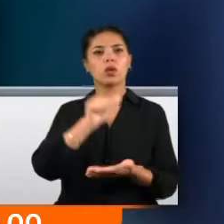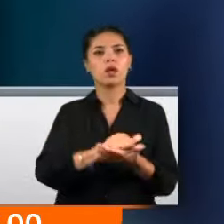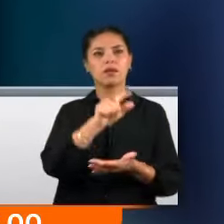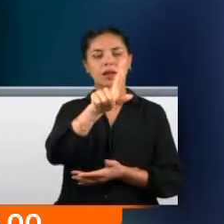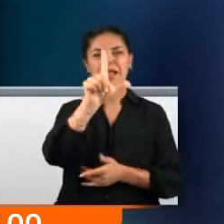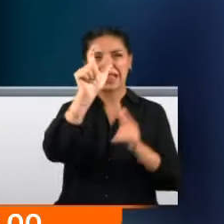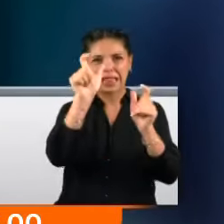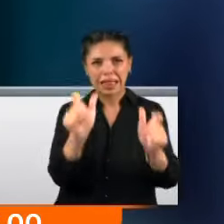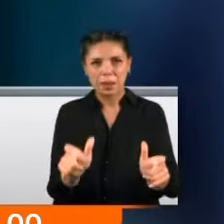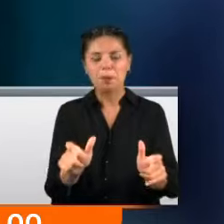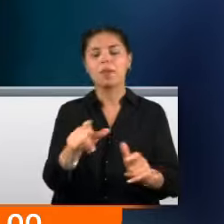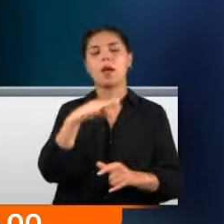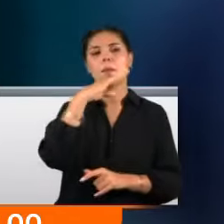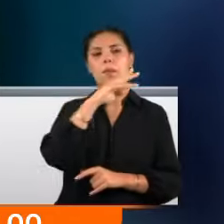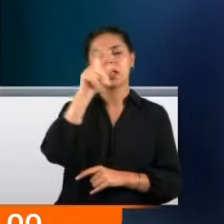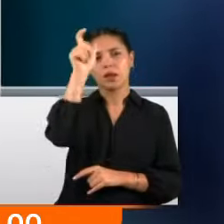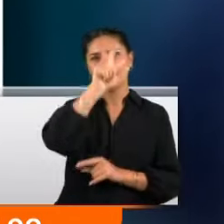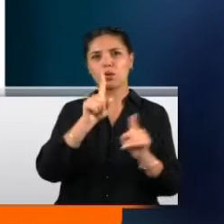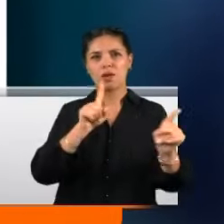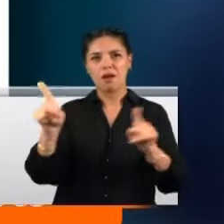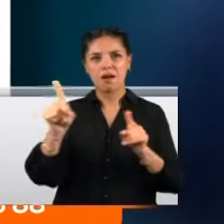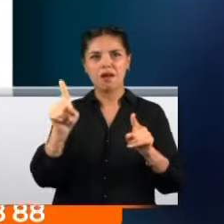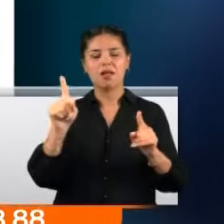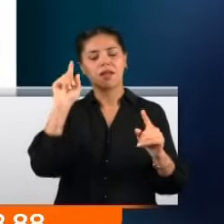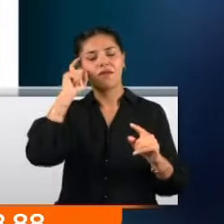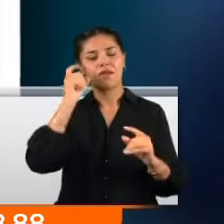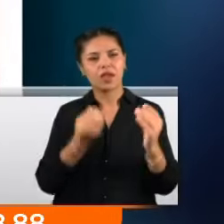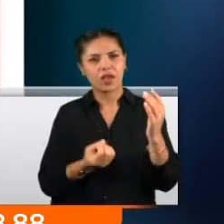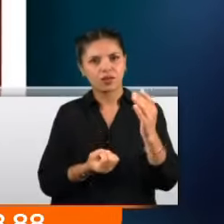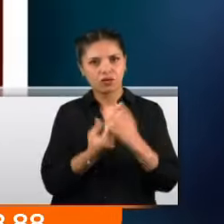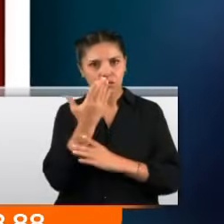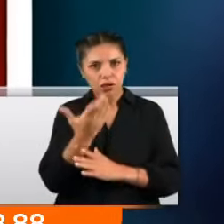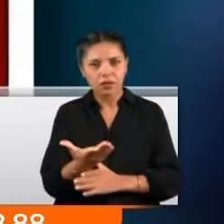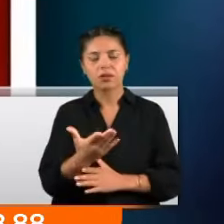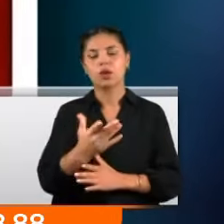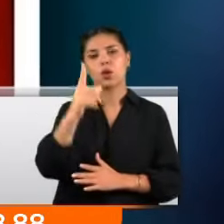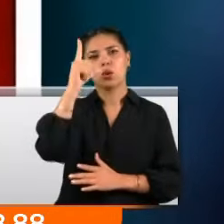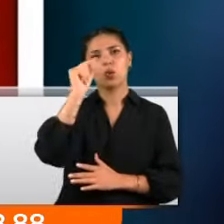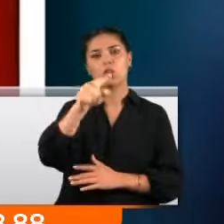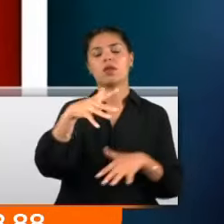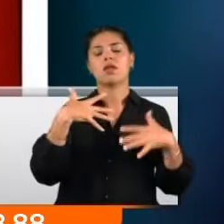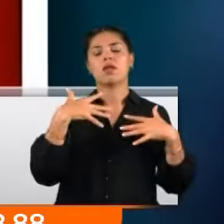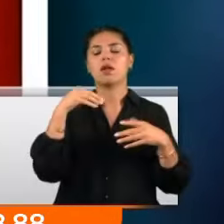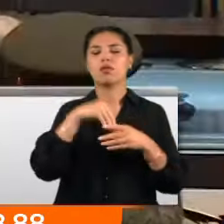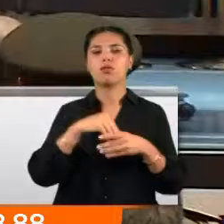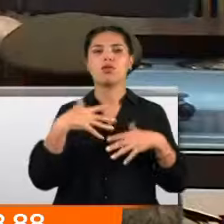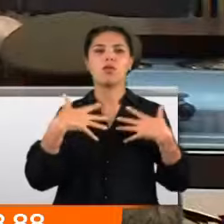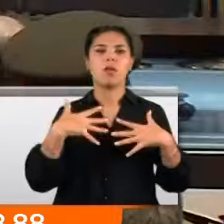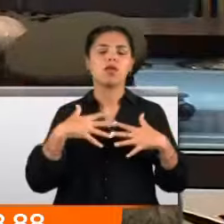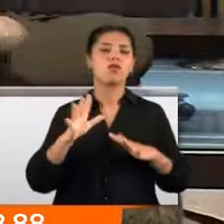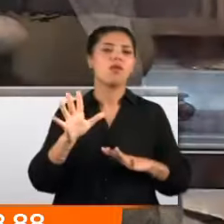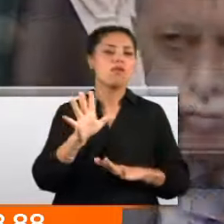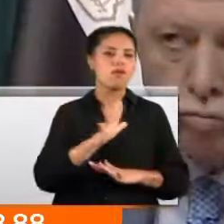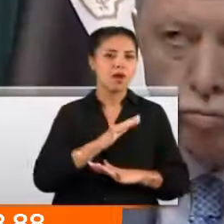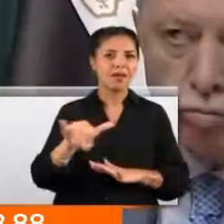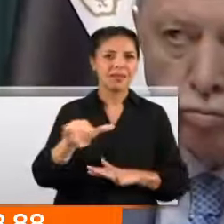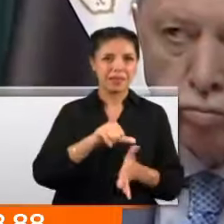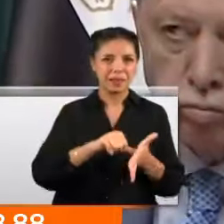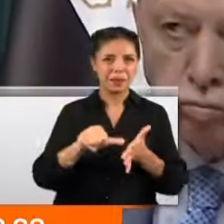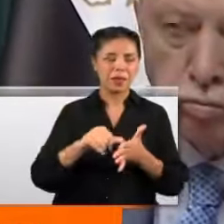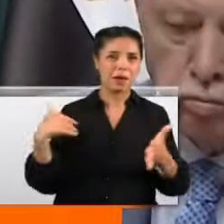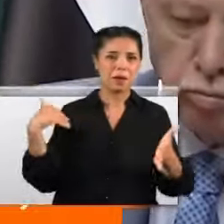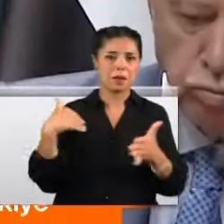Libya'da Mısır ve Türkiye arasında ortaya çıkan anlayış, Atina için belki de en endişe verici gelişme, zira yakın zamana kadar